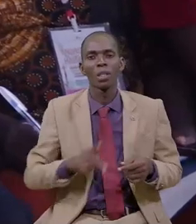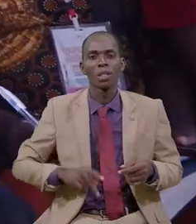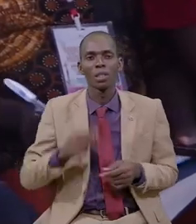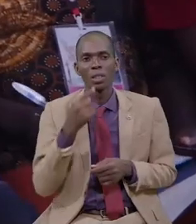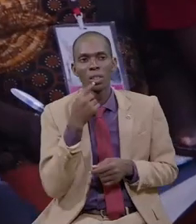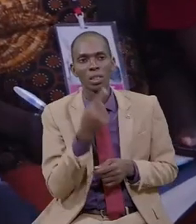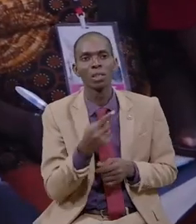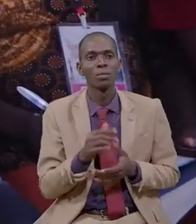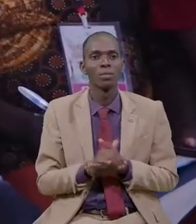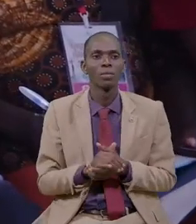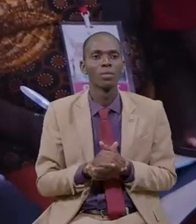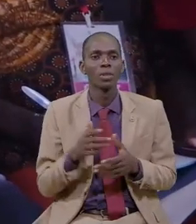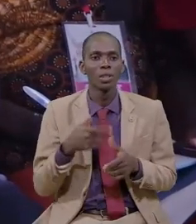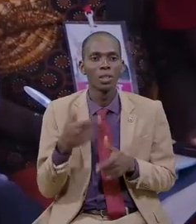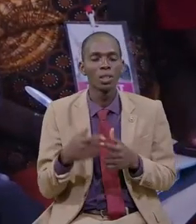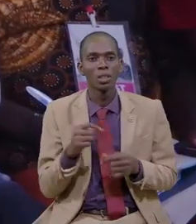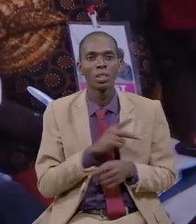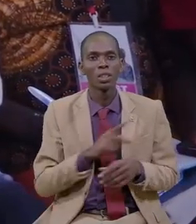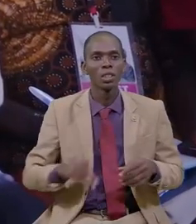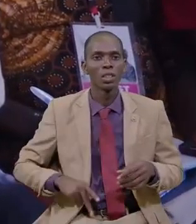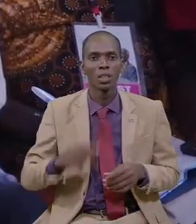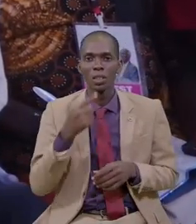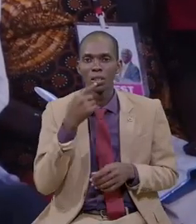Alors le roi dit au serviteur,